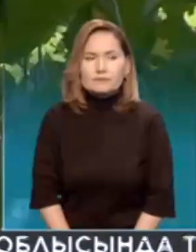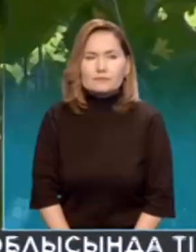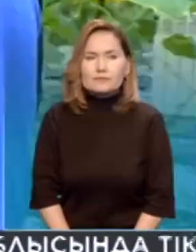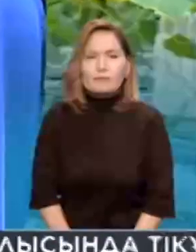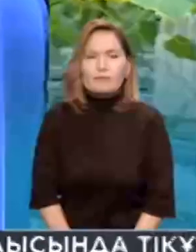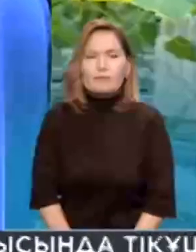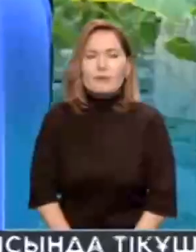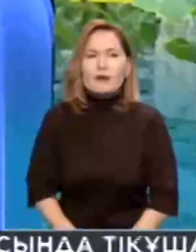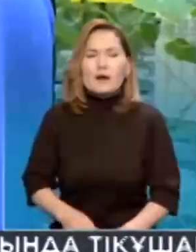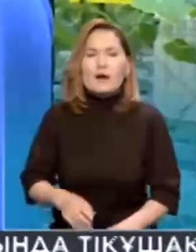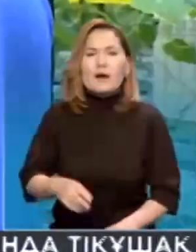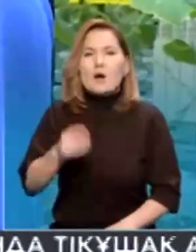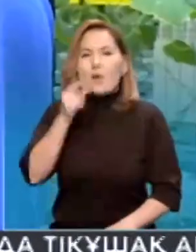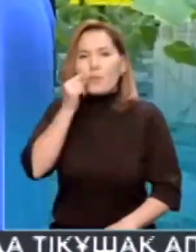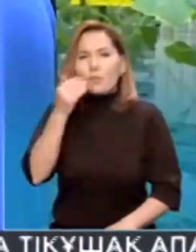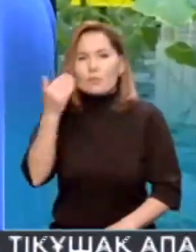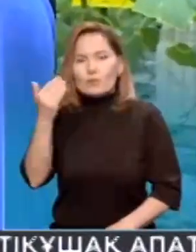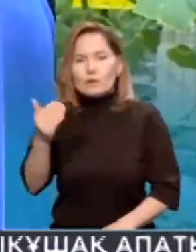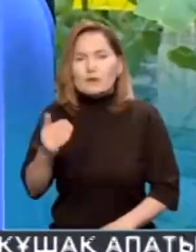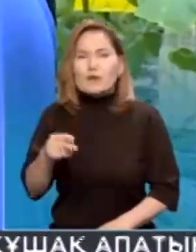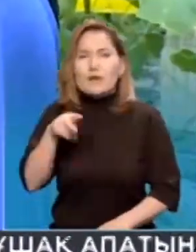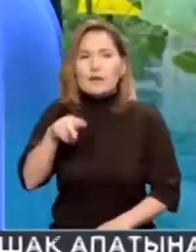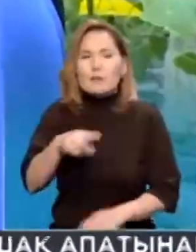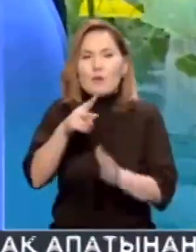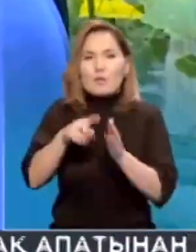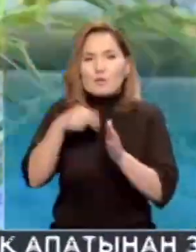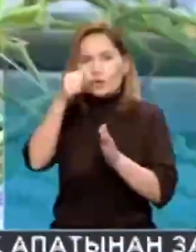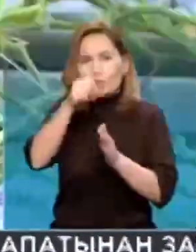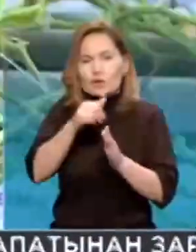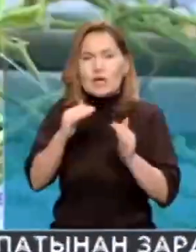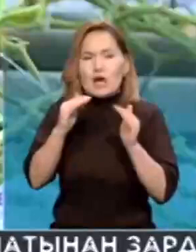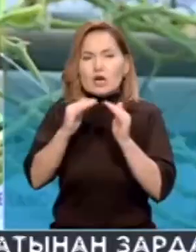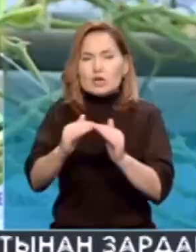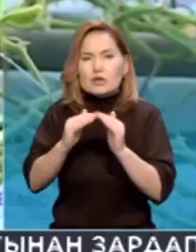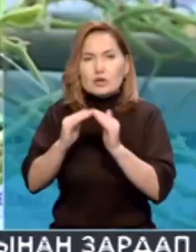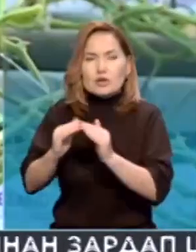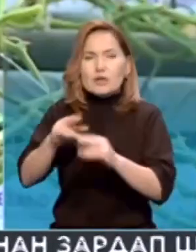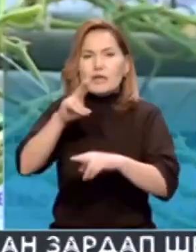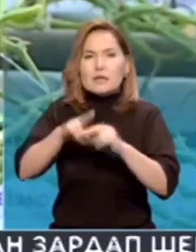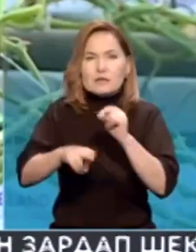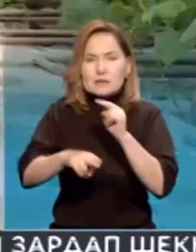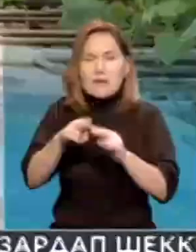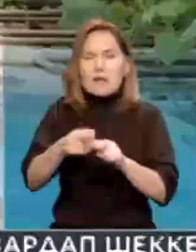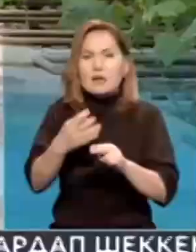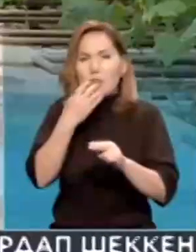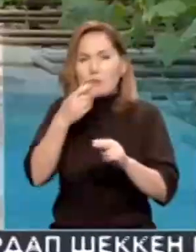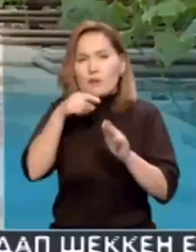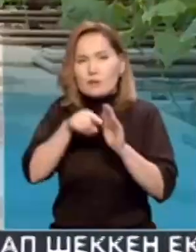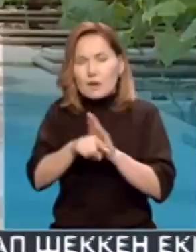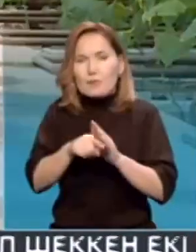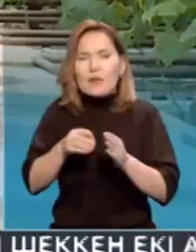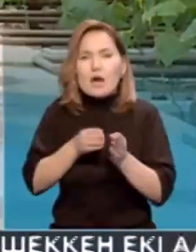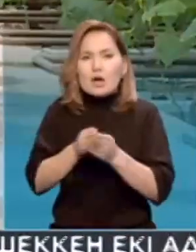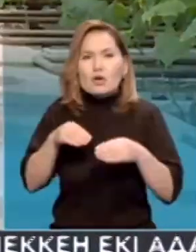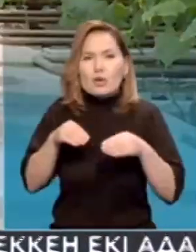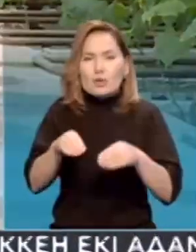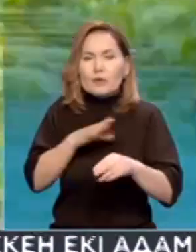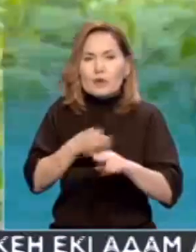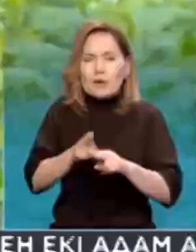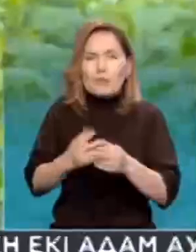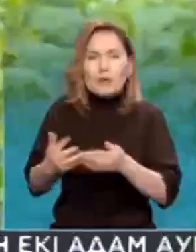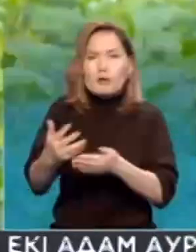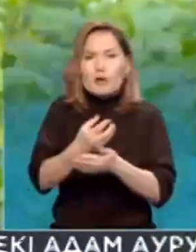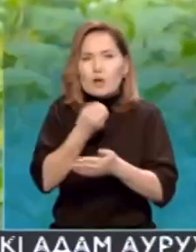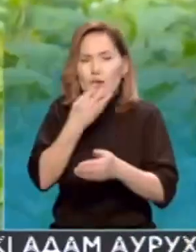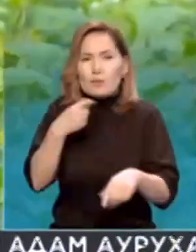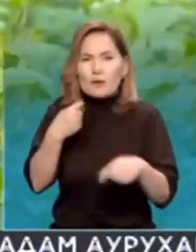Батыр Дәрменов 2018 жылы жылыжай салып қияр өсіруді қолға алған. Бір жылда 160 тонна өнім алды. Алайда кәсіпкер мұнымен шектелмеді.